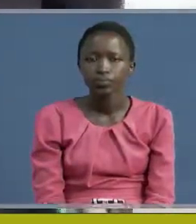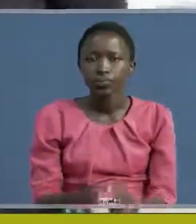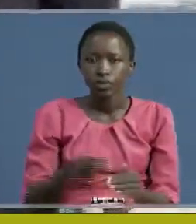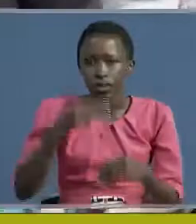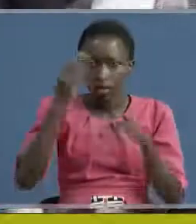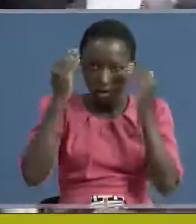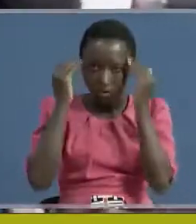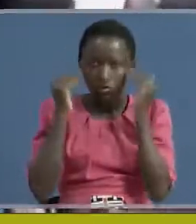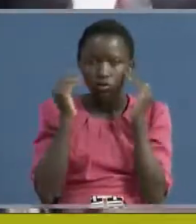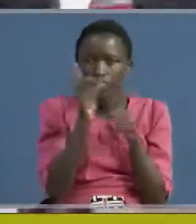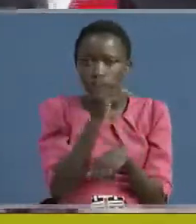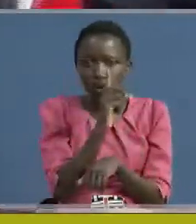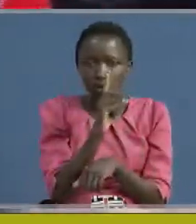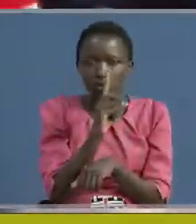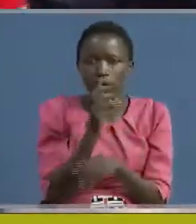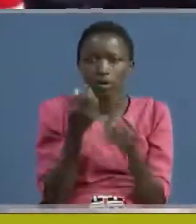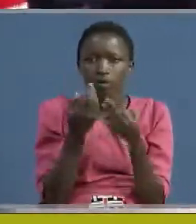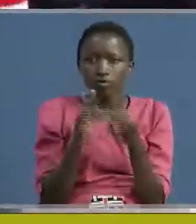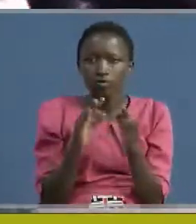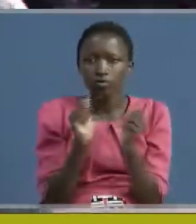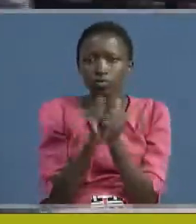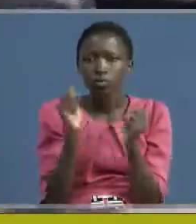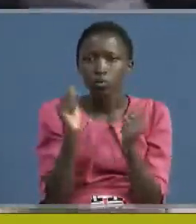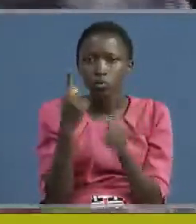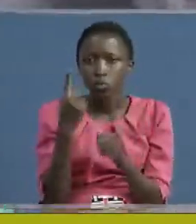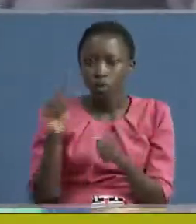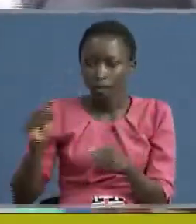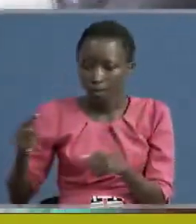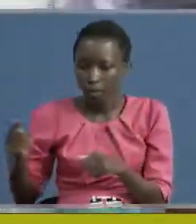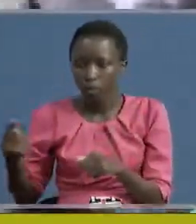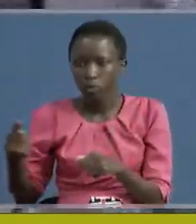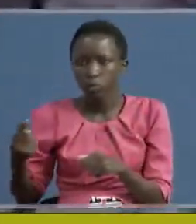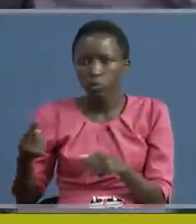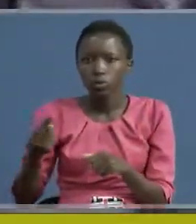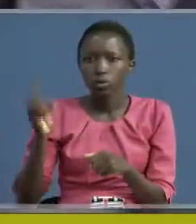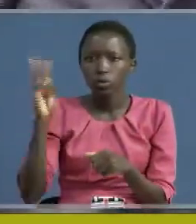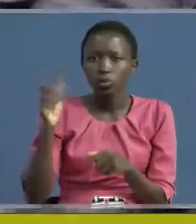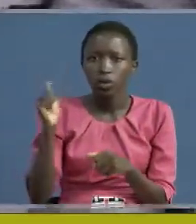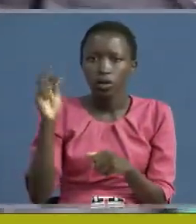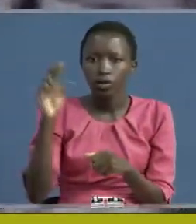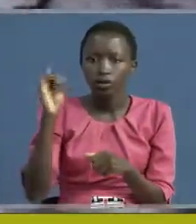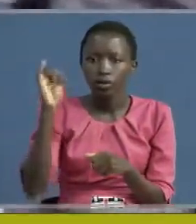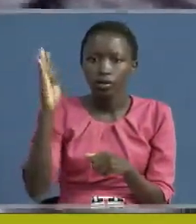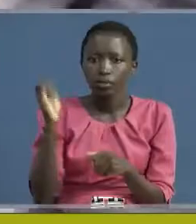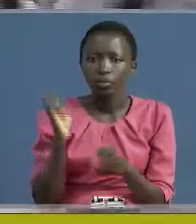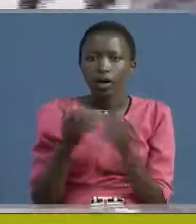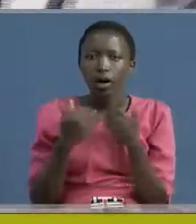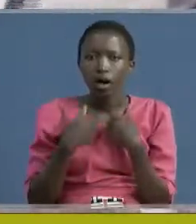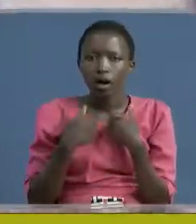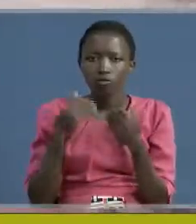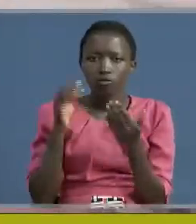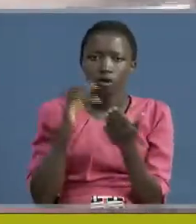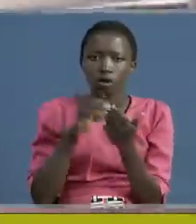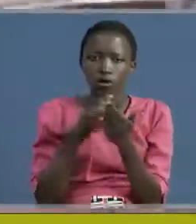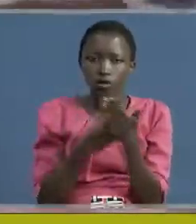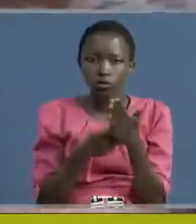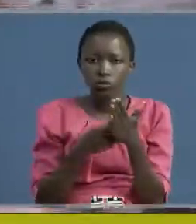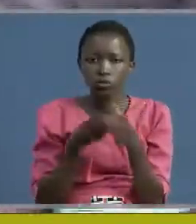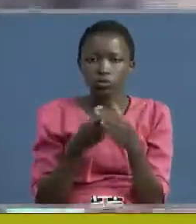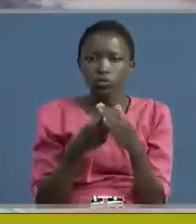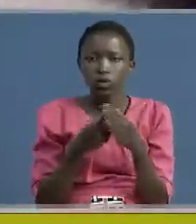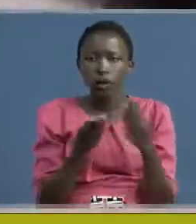Mahakama Kuu jijini Nairobi imemwachilia kwa dhamana ya shilingi milioni moja mwanahabari Jack Maribe ambaye anakabiliwa na shtaka la mauaji